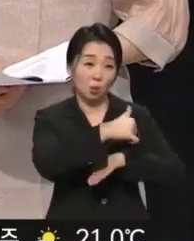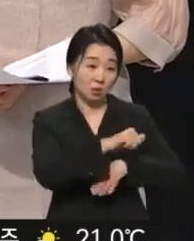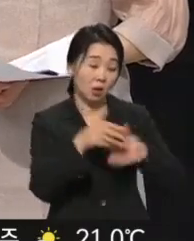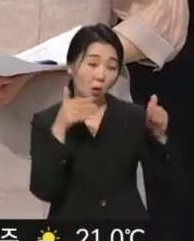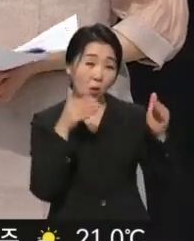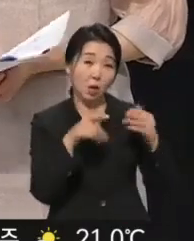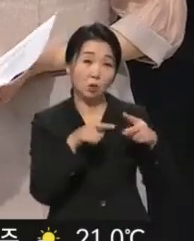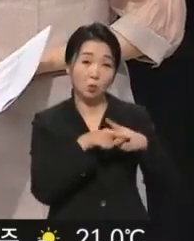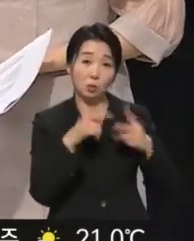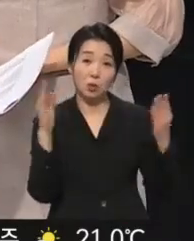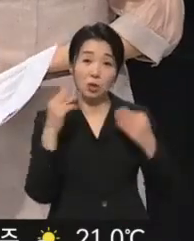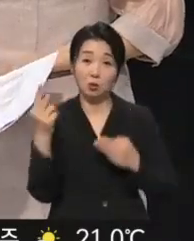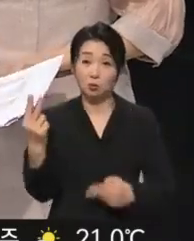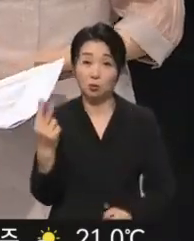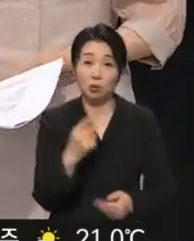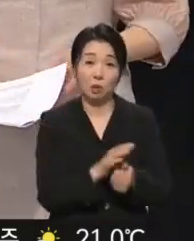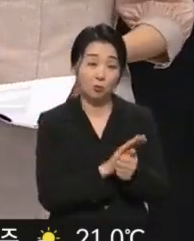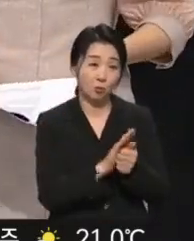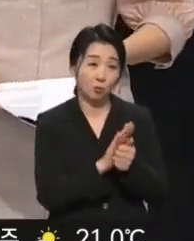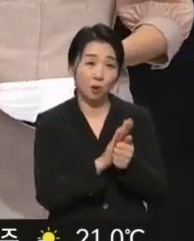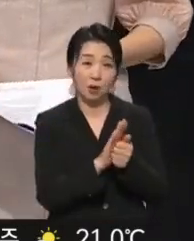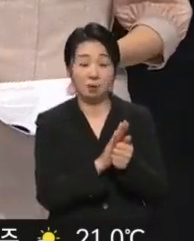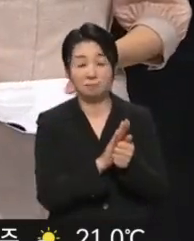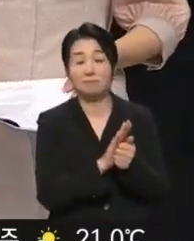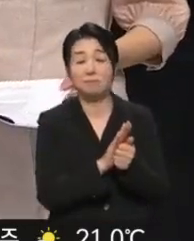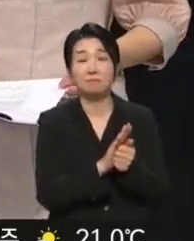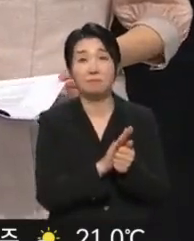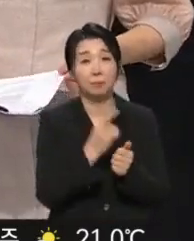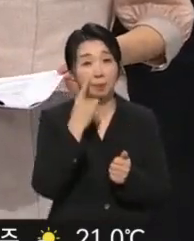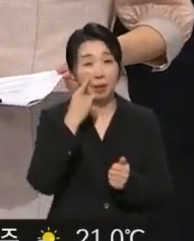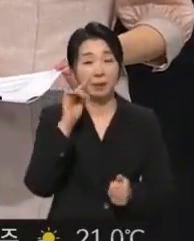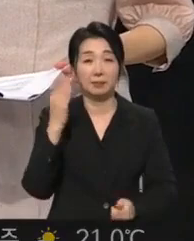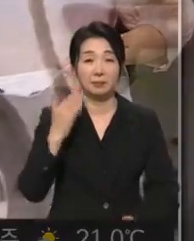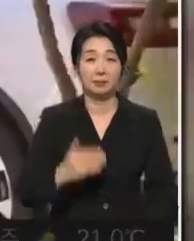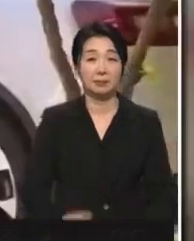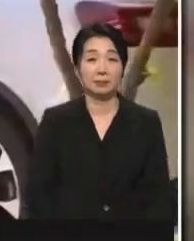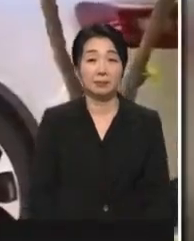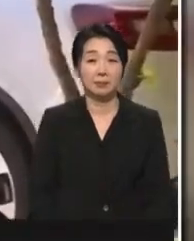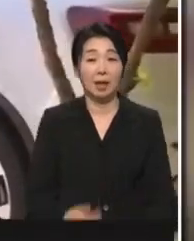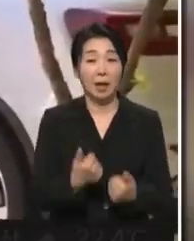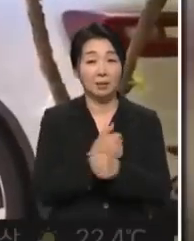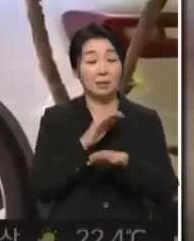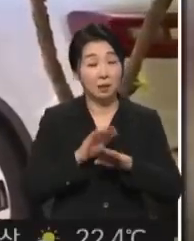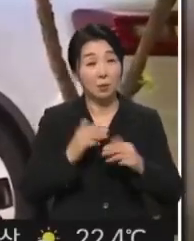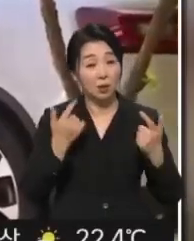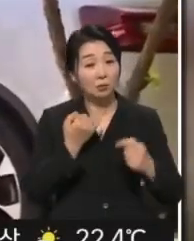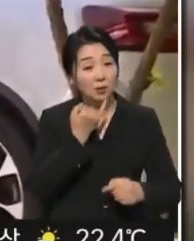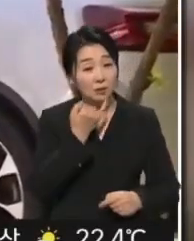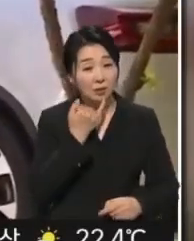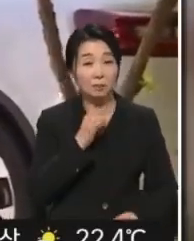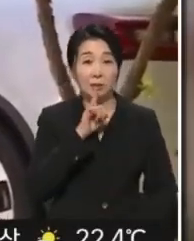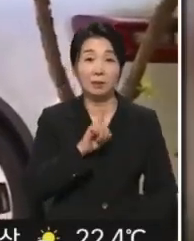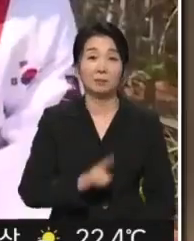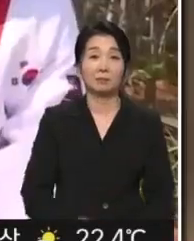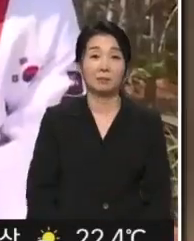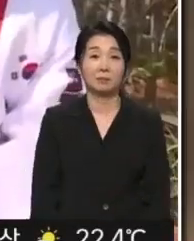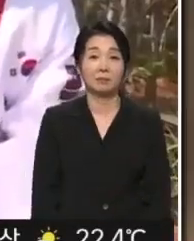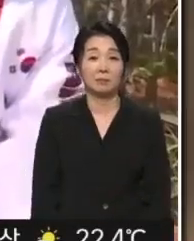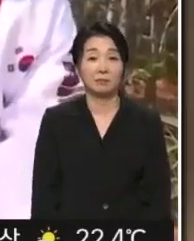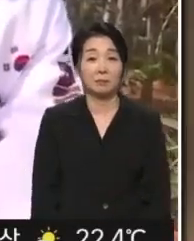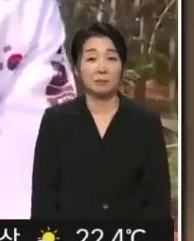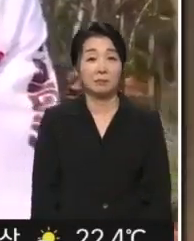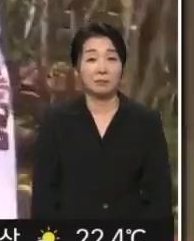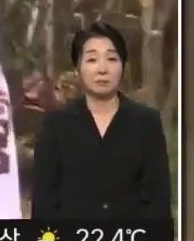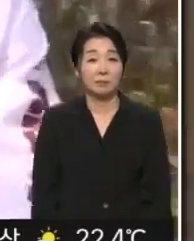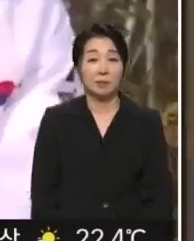다가온 초등학생 두 명이 전한 위로가 화제가 되고 있습니다. 아저씨가 잘못한 거 아니고 괜찮아요. 상처하다.